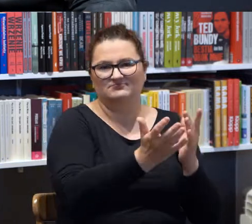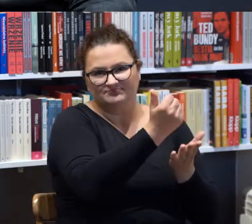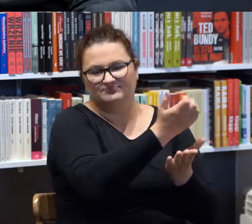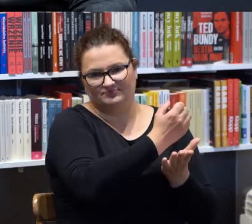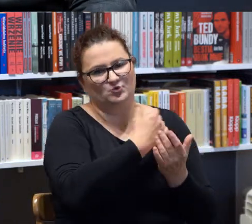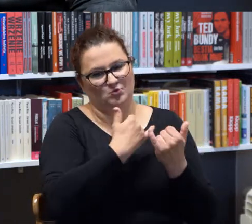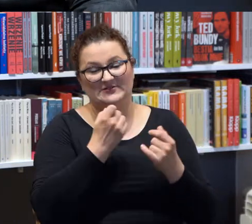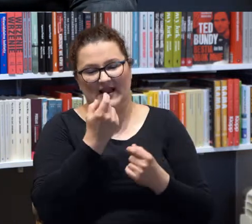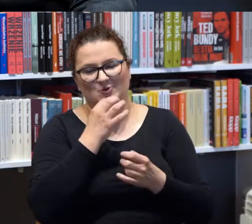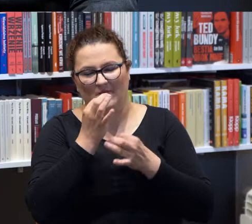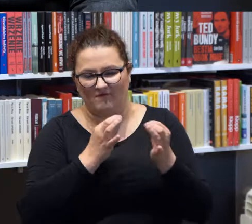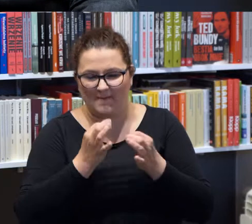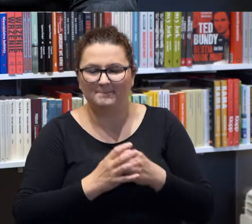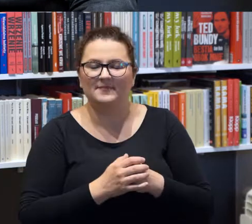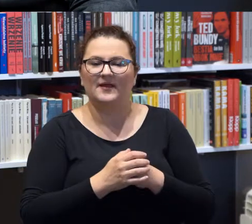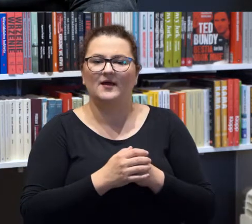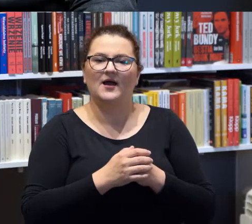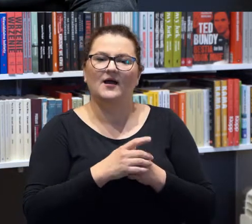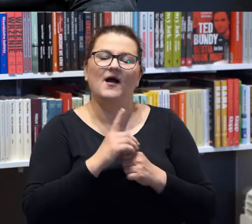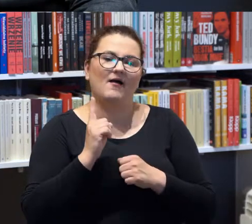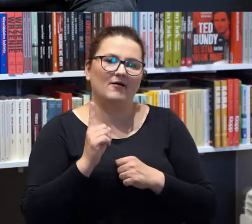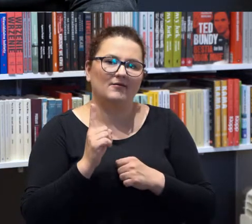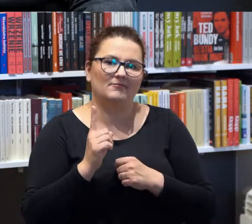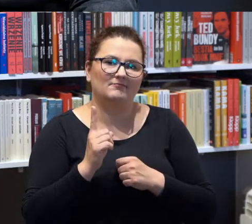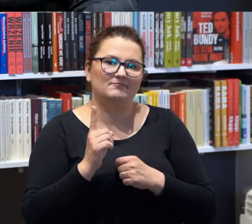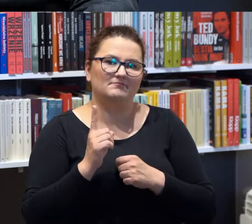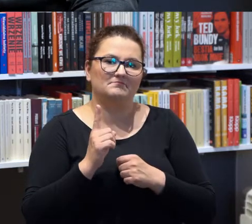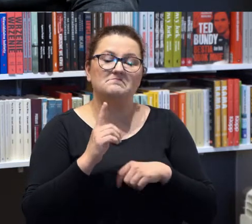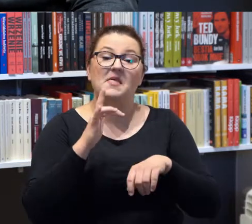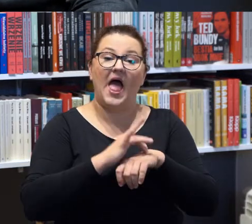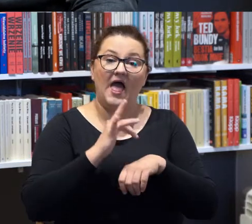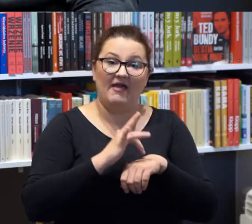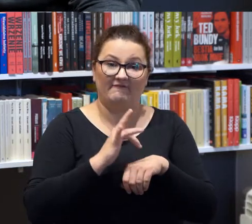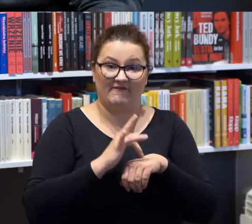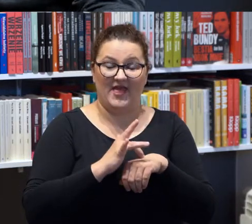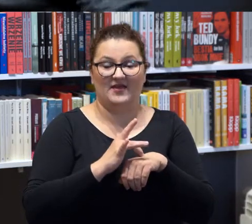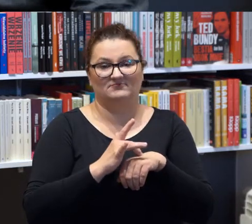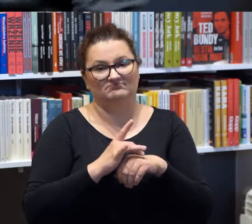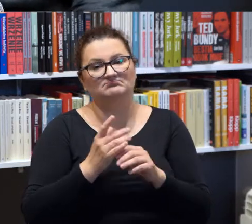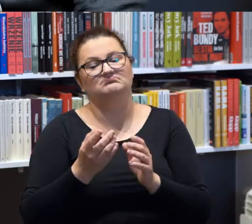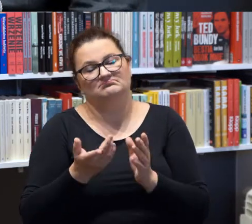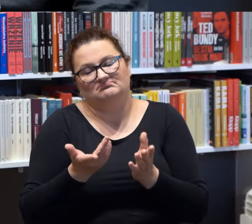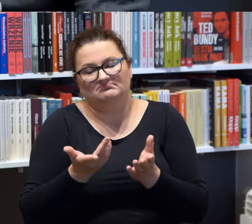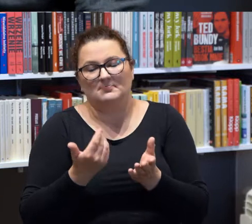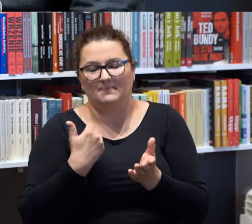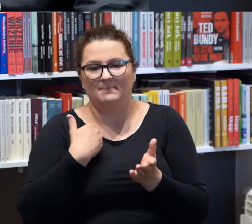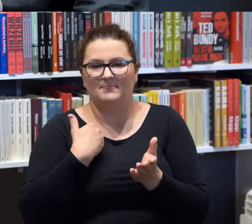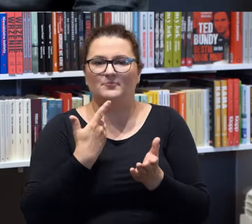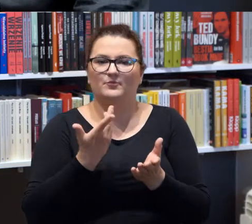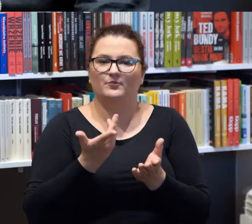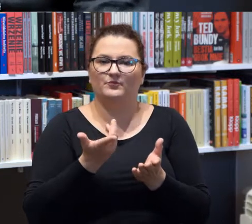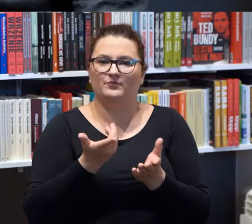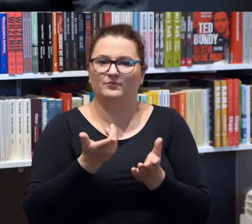zaraz o nich opowiem, ale takim efektem ubocznym tego zabiegu w ogóle